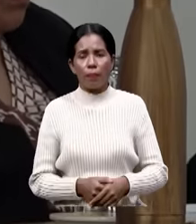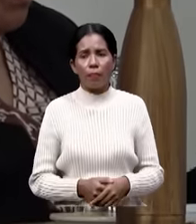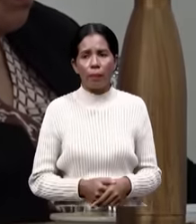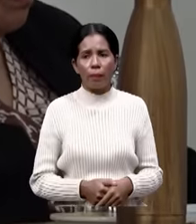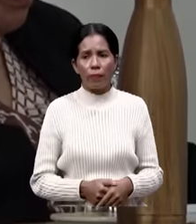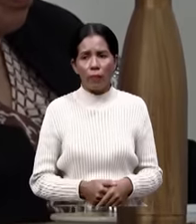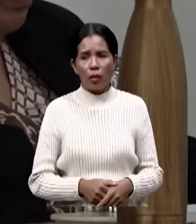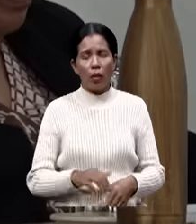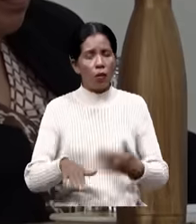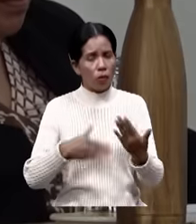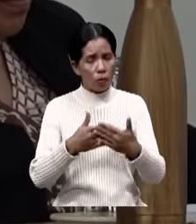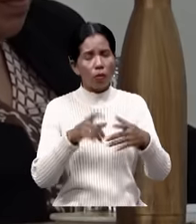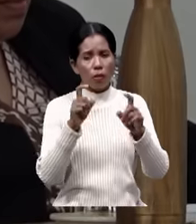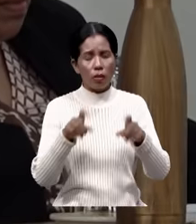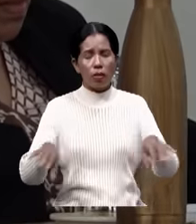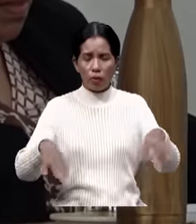Luta na ida com o Tuniel.